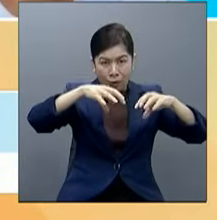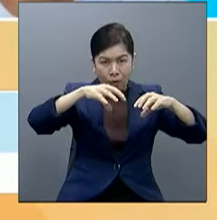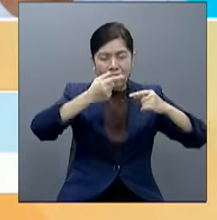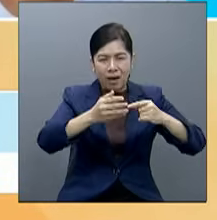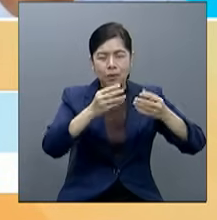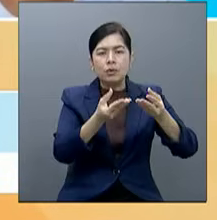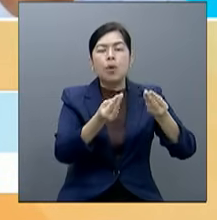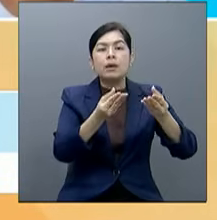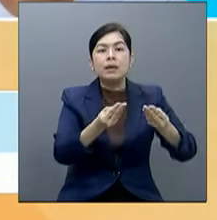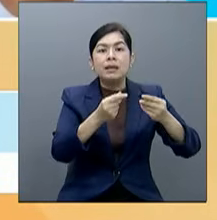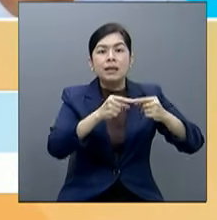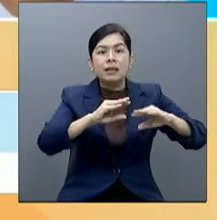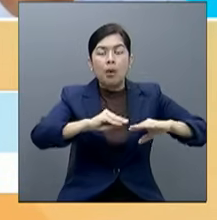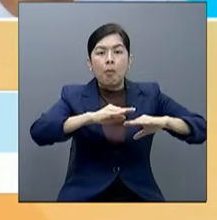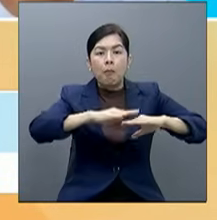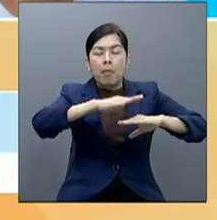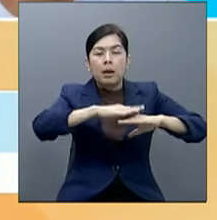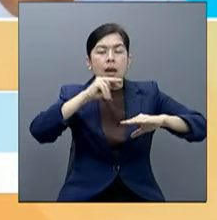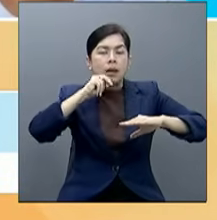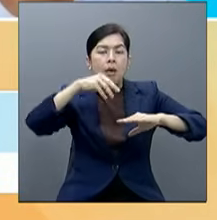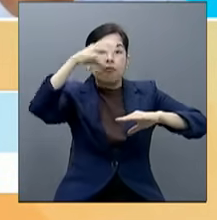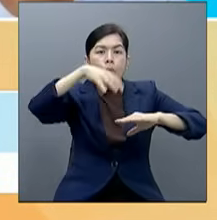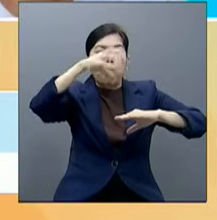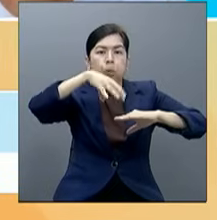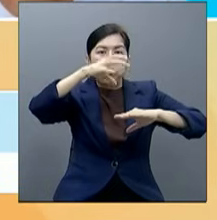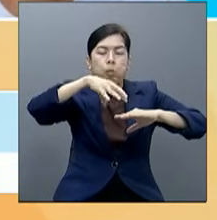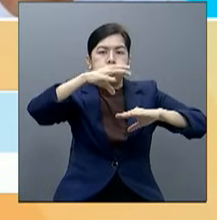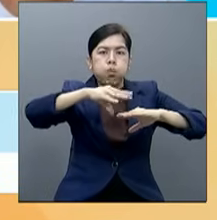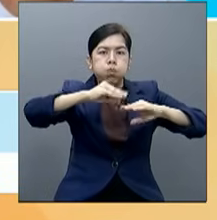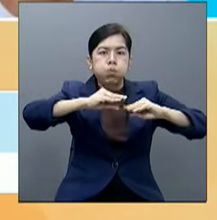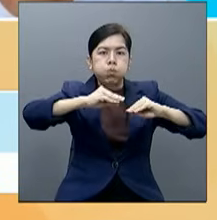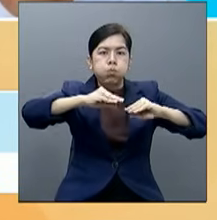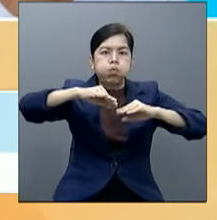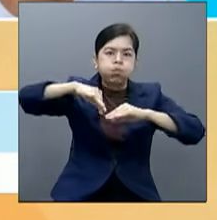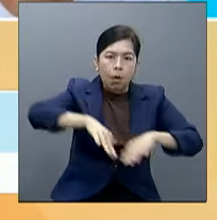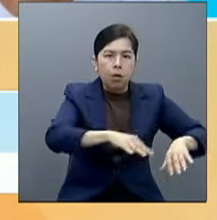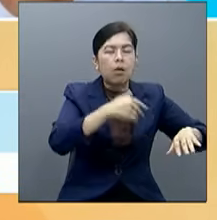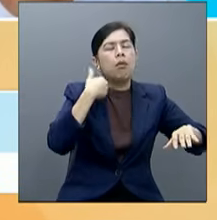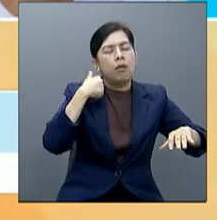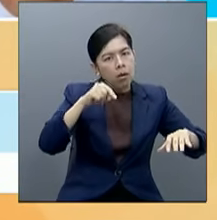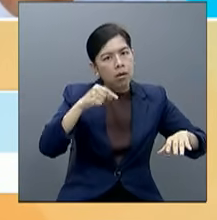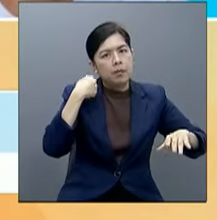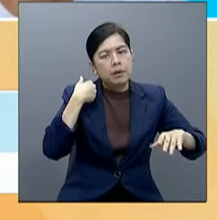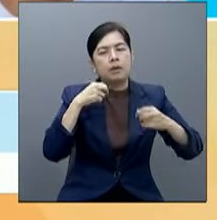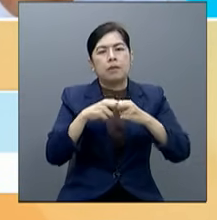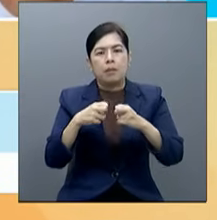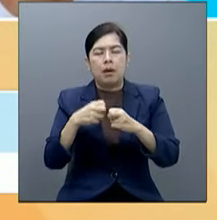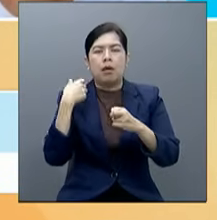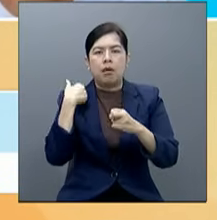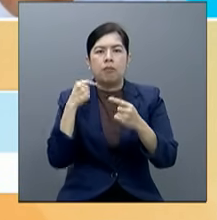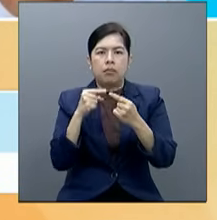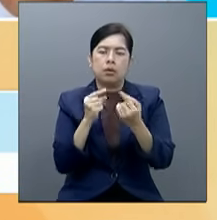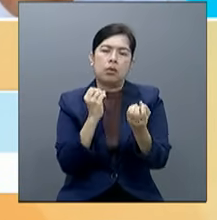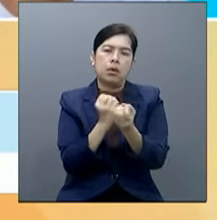ายปิดทางน้ำแล้วก็มันตั้งเป็นเขื่อนเนาะแล้วก็เขื่อนคล้ายๆมันแตกปุ๊บเนี่ยมันก็ทำให้บ้านเรือนพัง